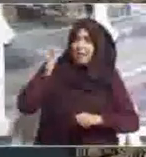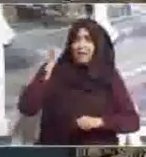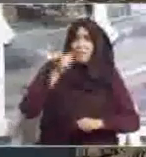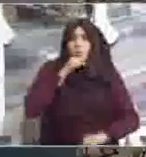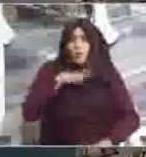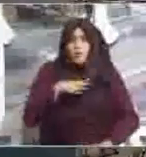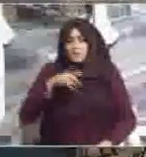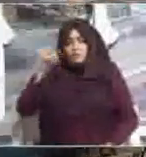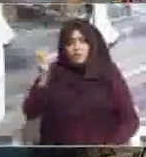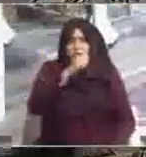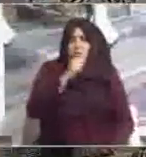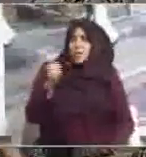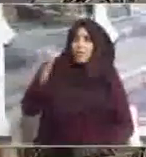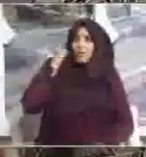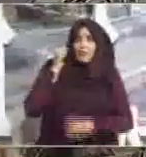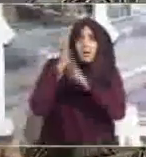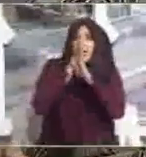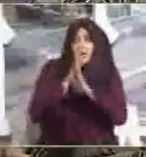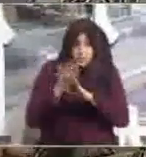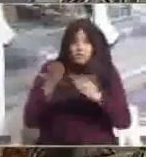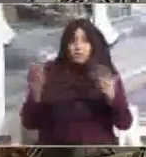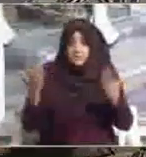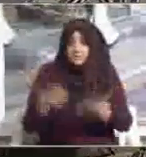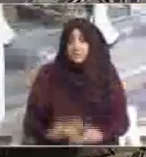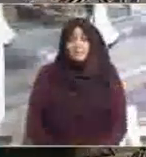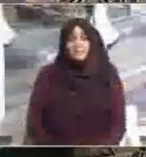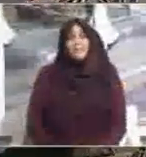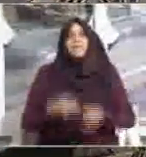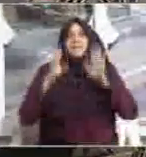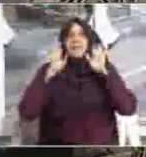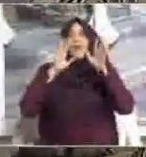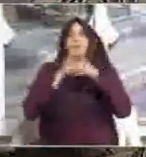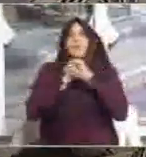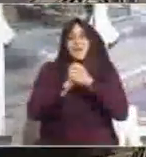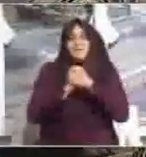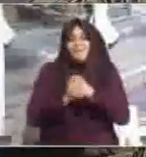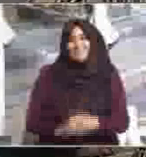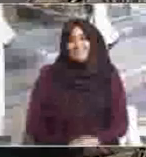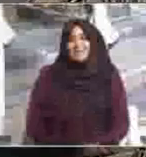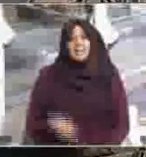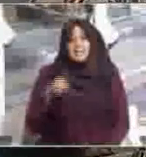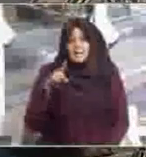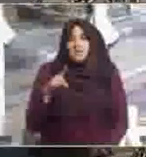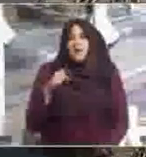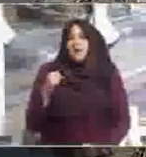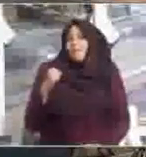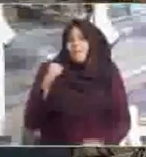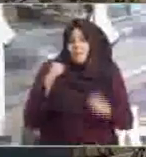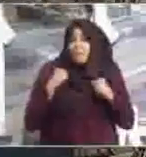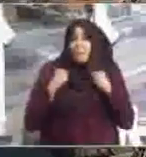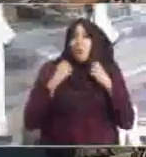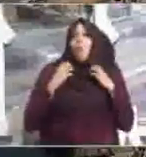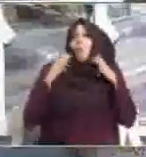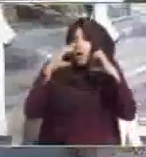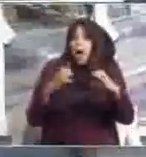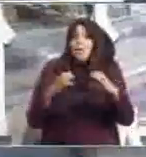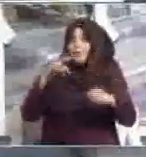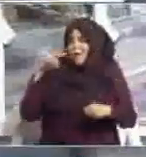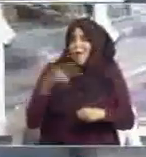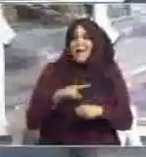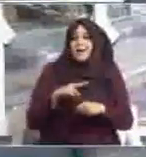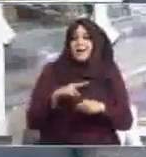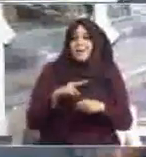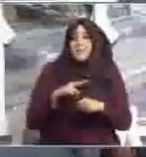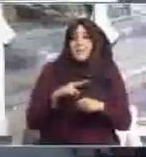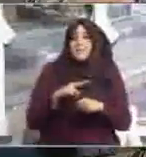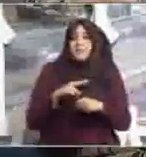النبي لا كذب، أنا ابن عبد المطلب. نعم صلى الله عليه وسلم. هذه الشجاعة يعني المادية، الشجاعة أيوة مهمة